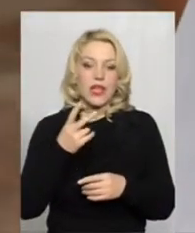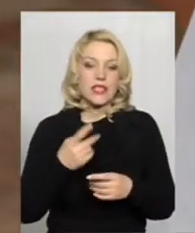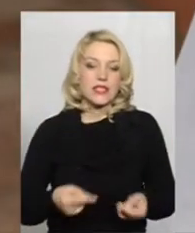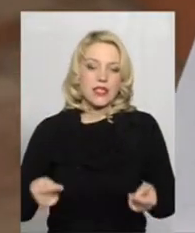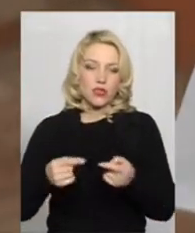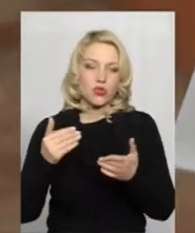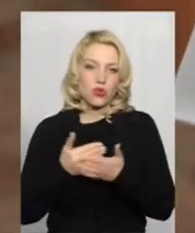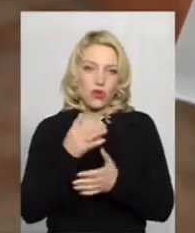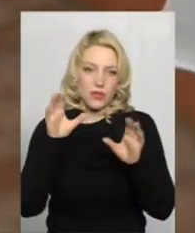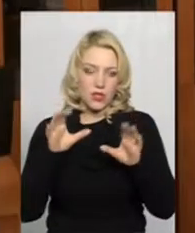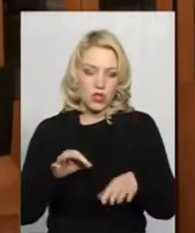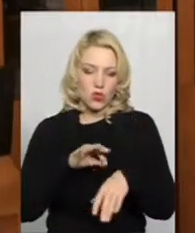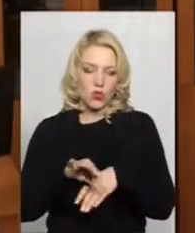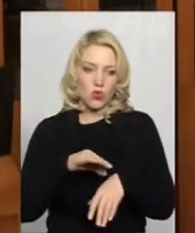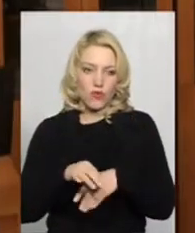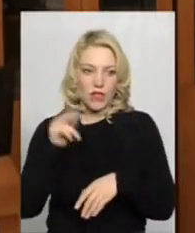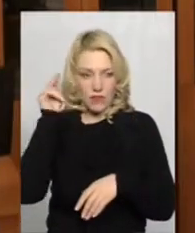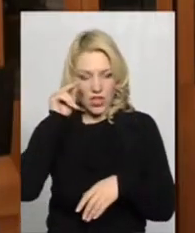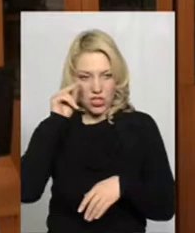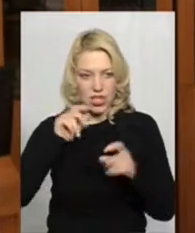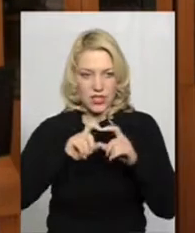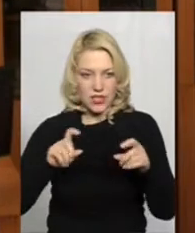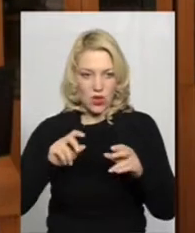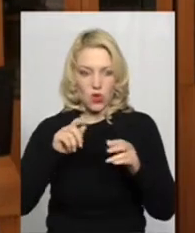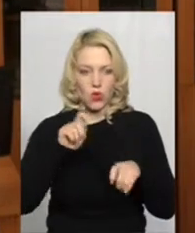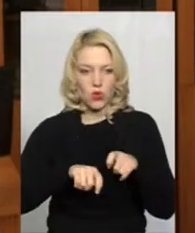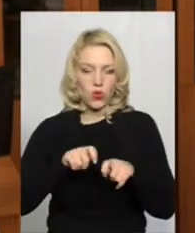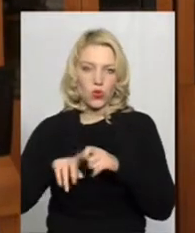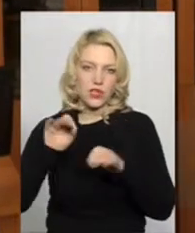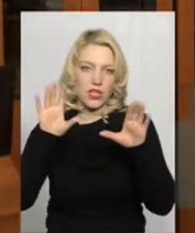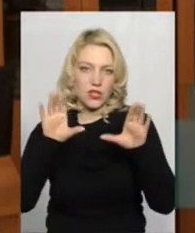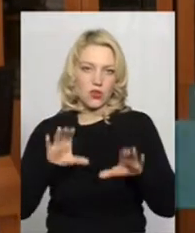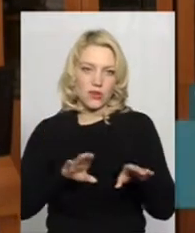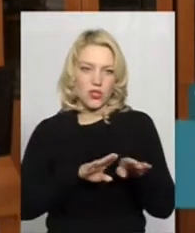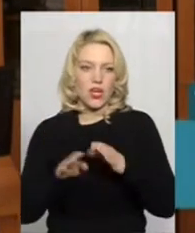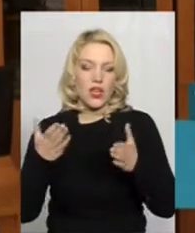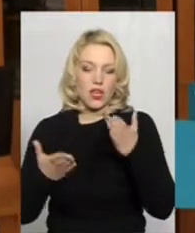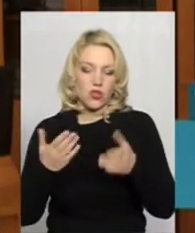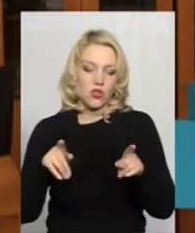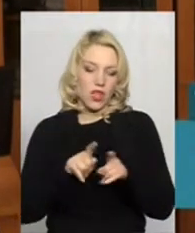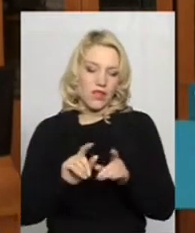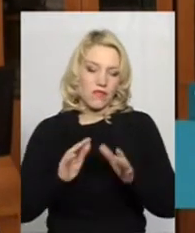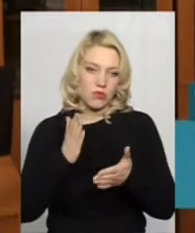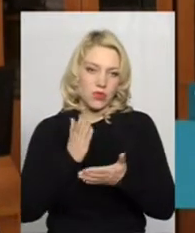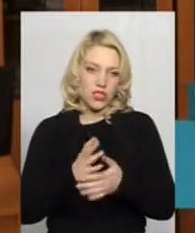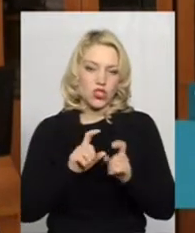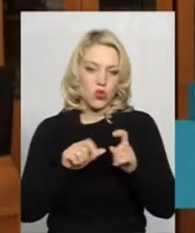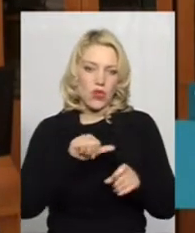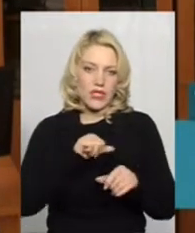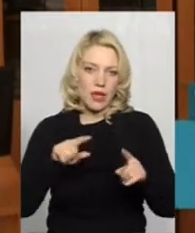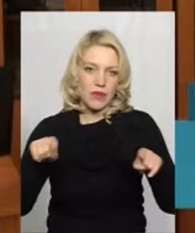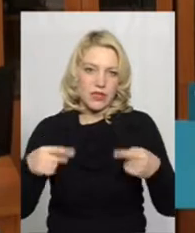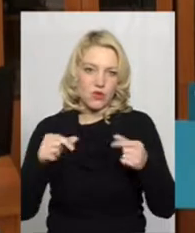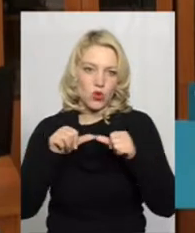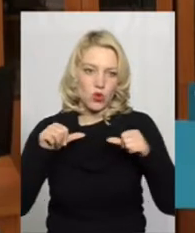оновленим законодавством, цькування у навчальних закладах контролюється на законодавчому рівні. Якщо такі випадки є, школа сама створює комісію,